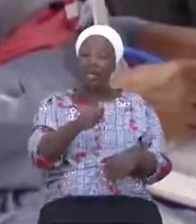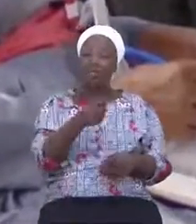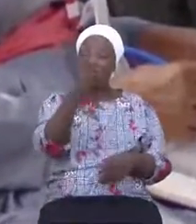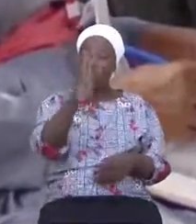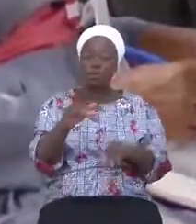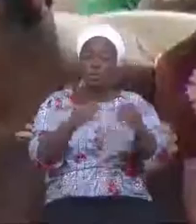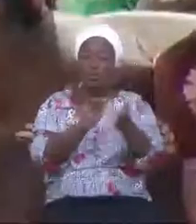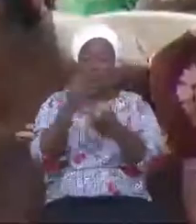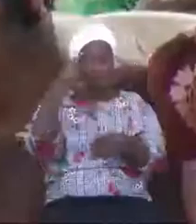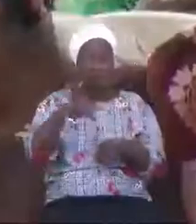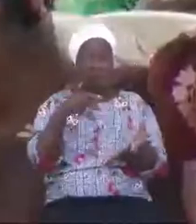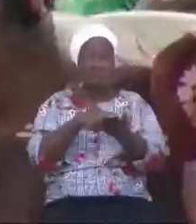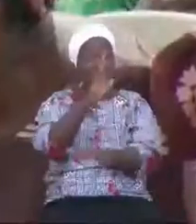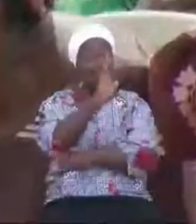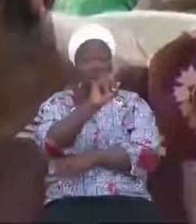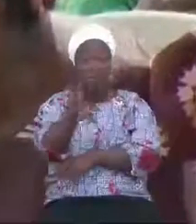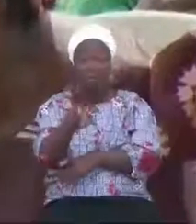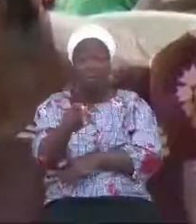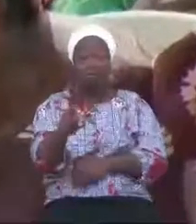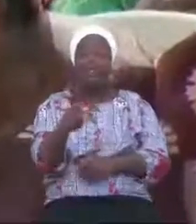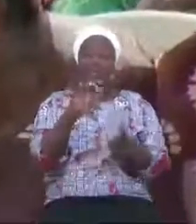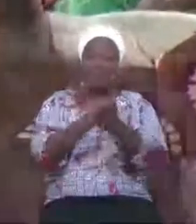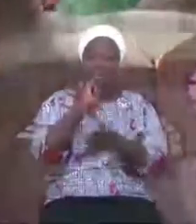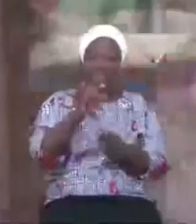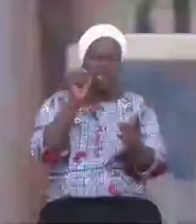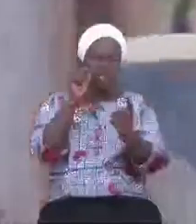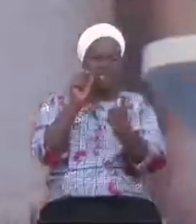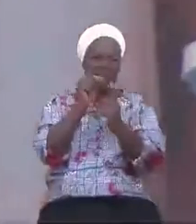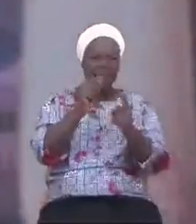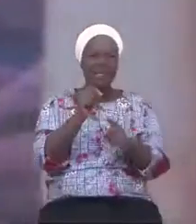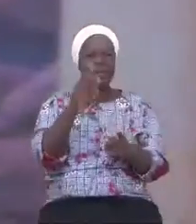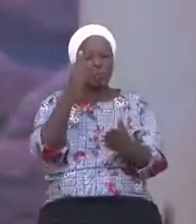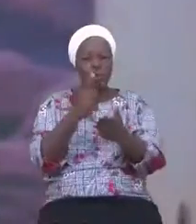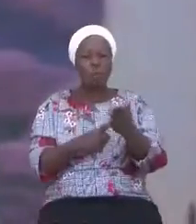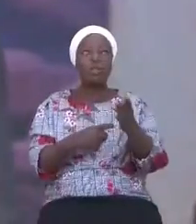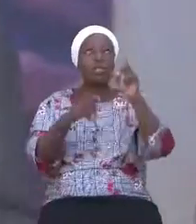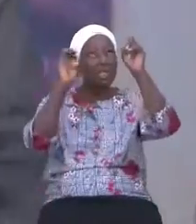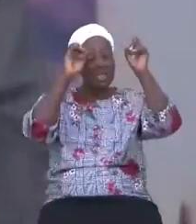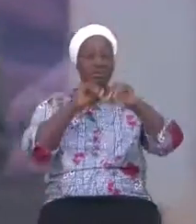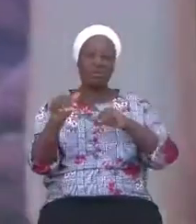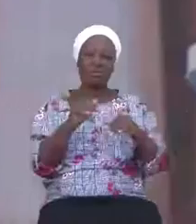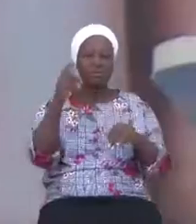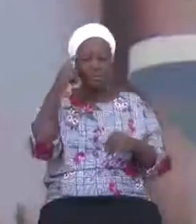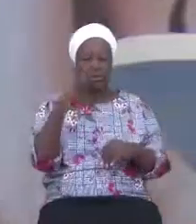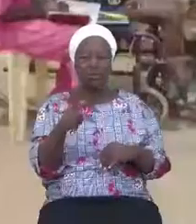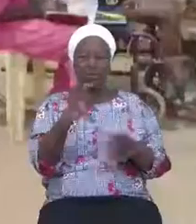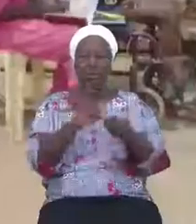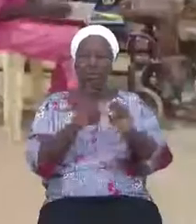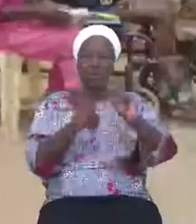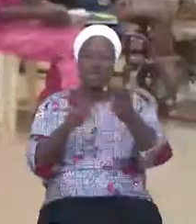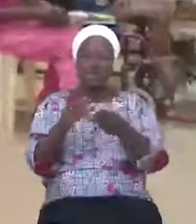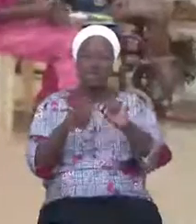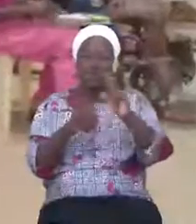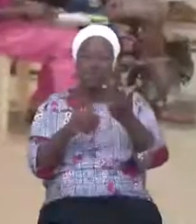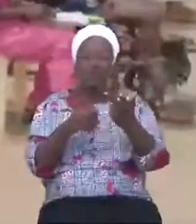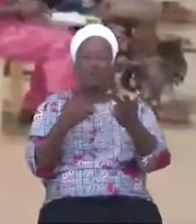ce jour? C'est exactement ce qu'il fera. Troisième élément